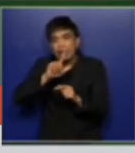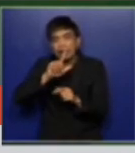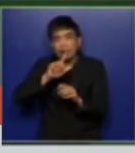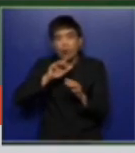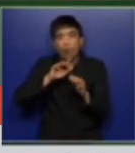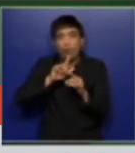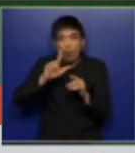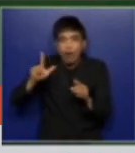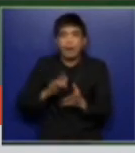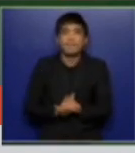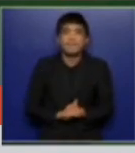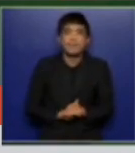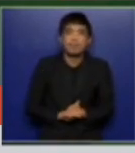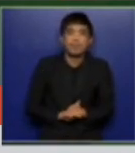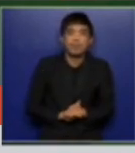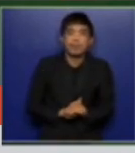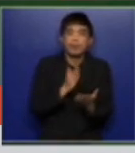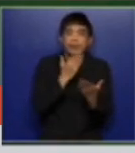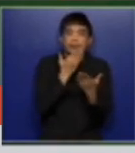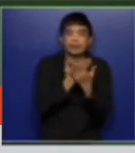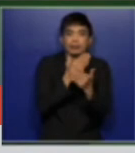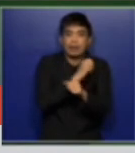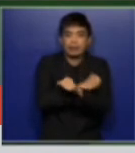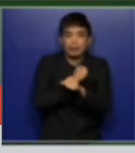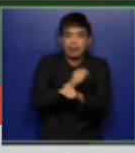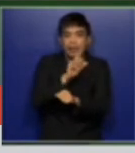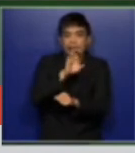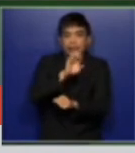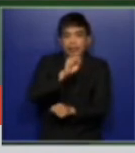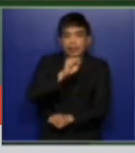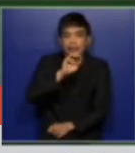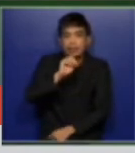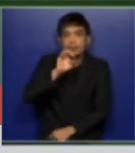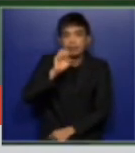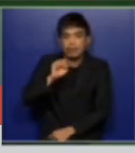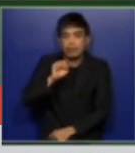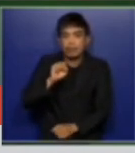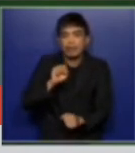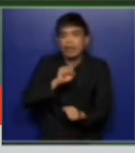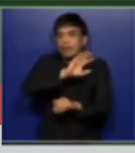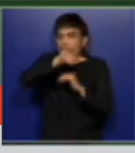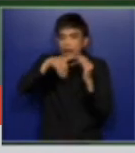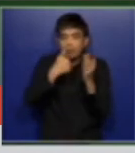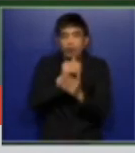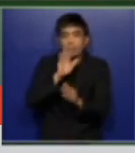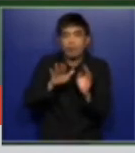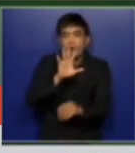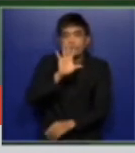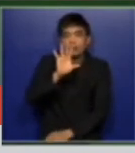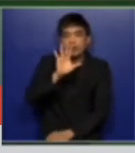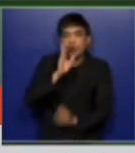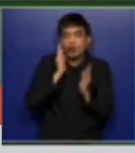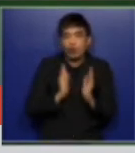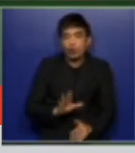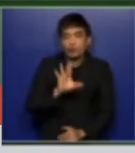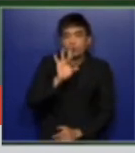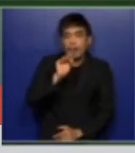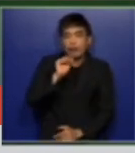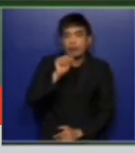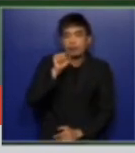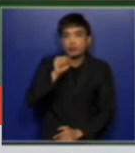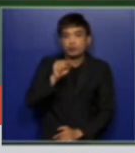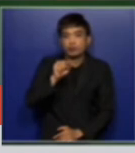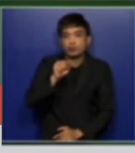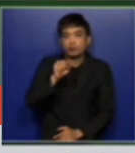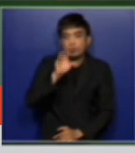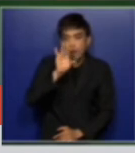านเป็นสัดส่วน 85.4 ของการจ้างงานทั้งหมดครับมีอยู่ประมาณ 13.9 ล้านอั